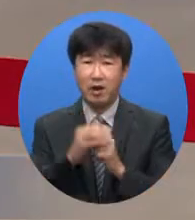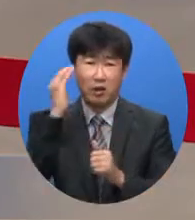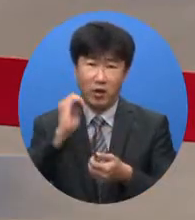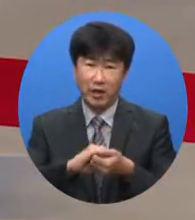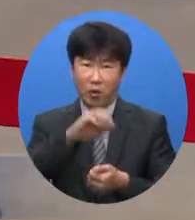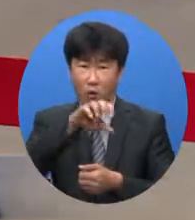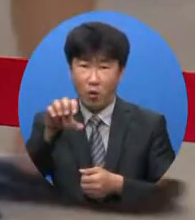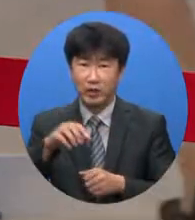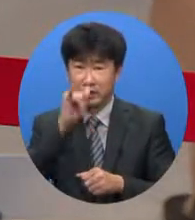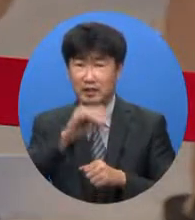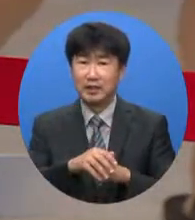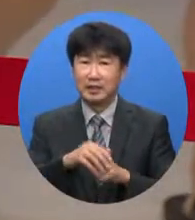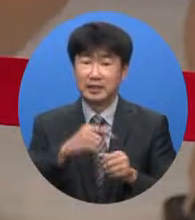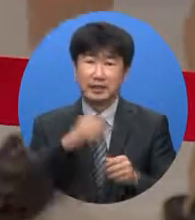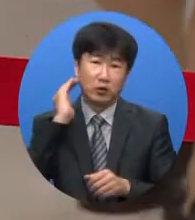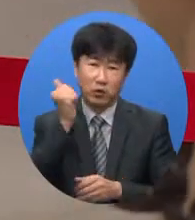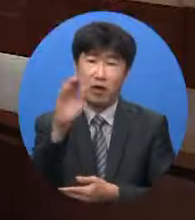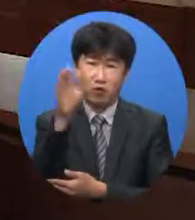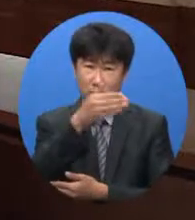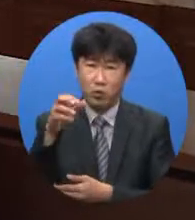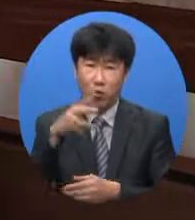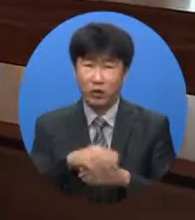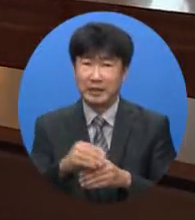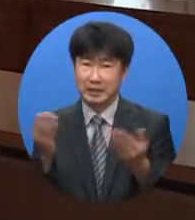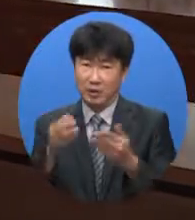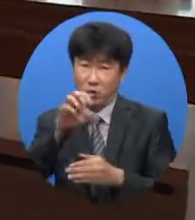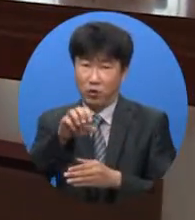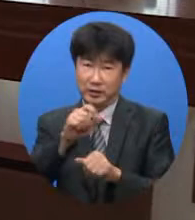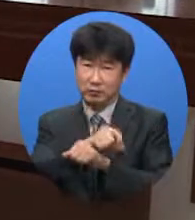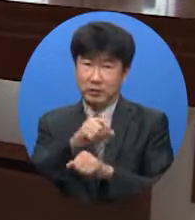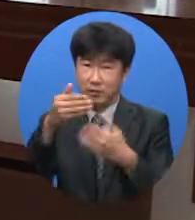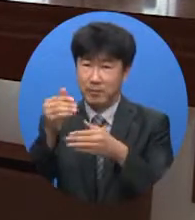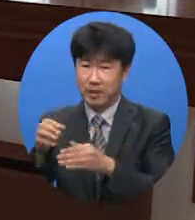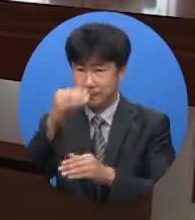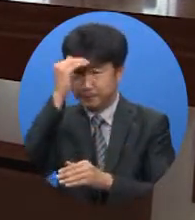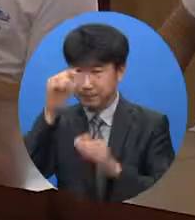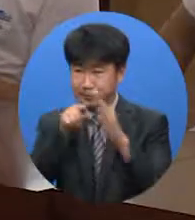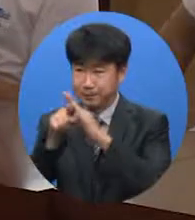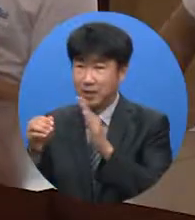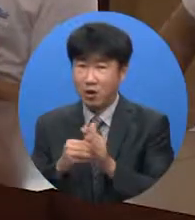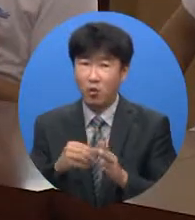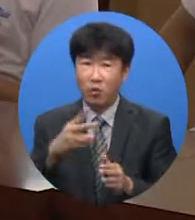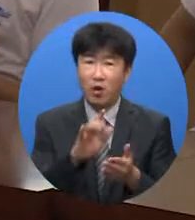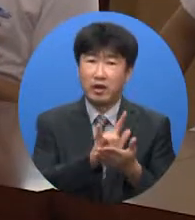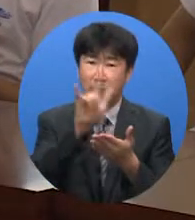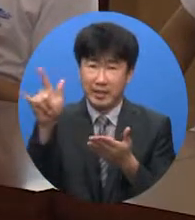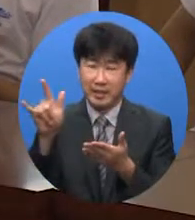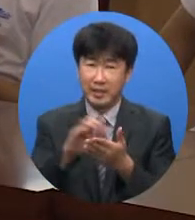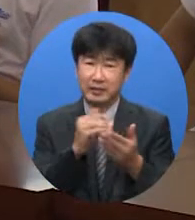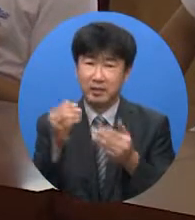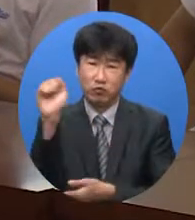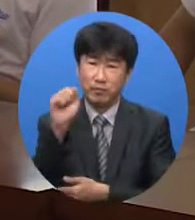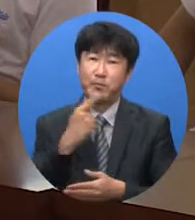이들 학생들은 청와대 세트장에 전시된 역대 대통령 비호와 집무실을 둘러보고 합천 항공스쿨 경비행기